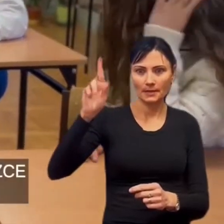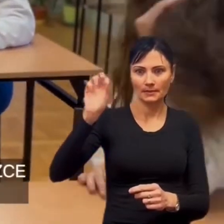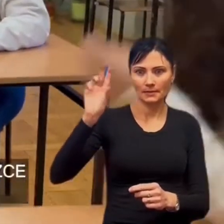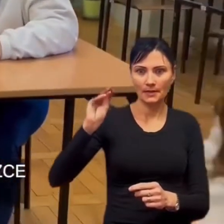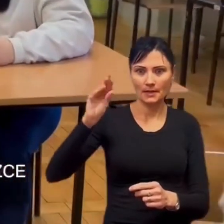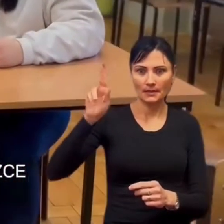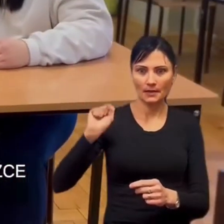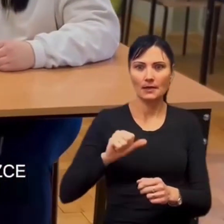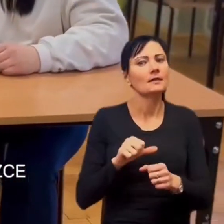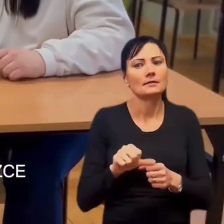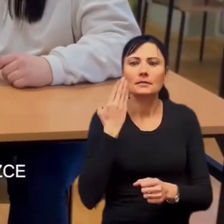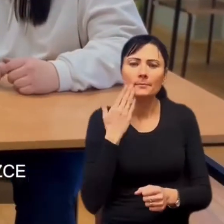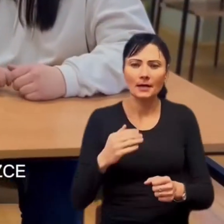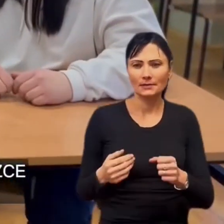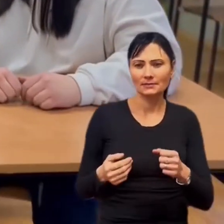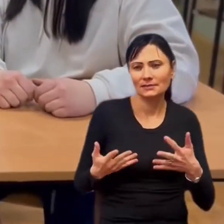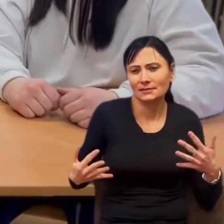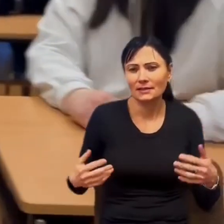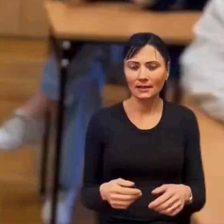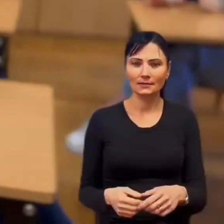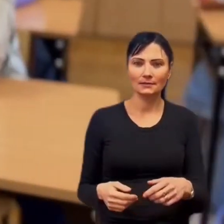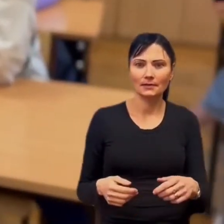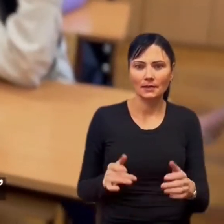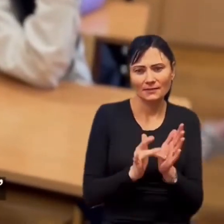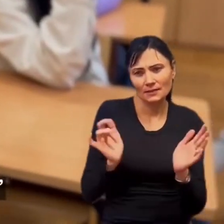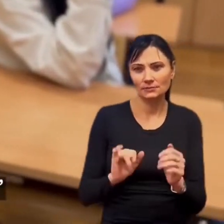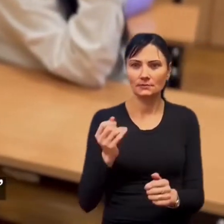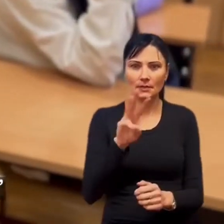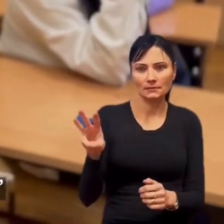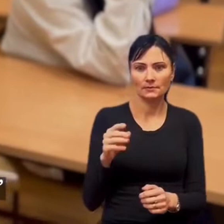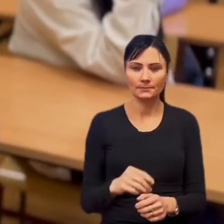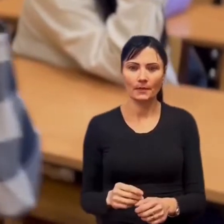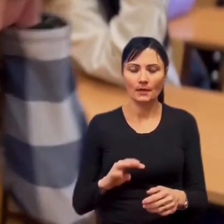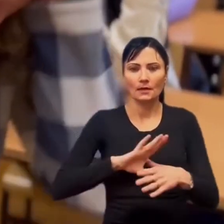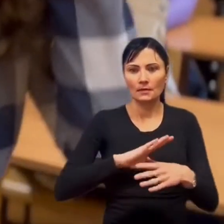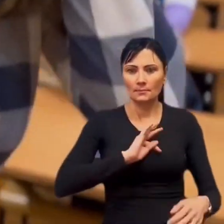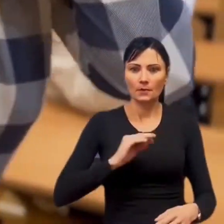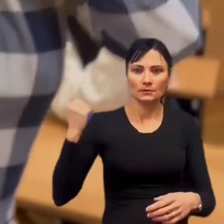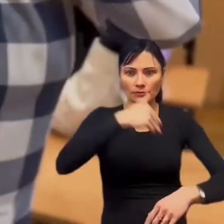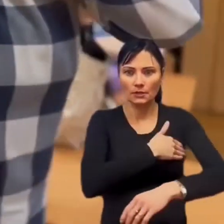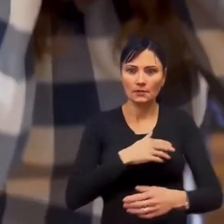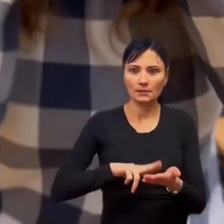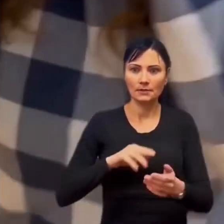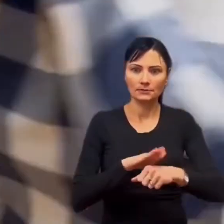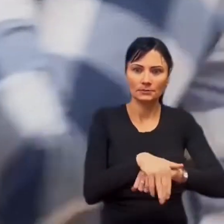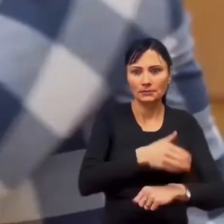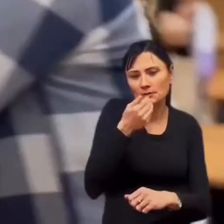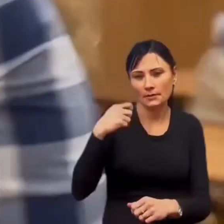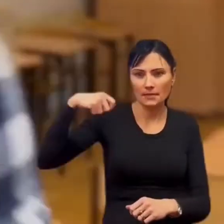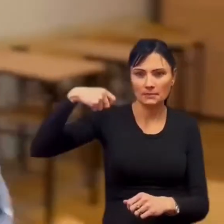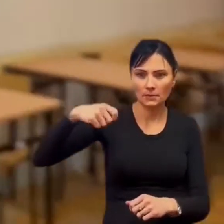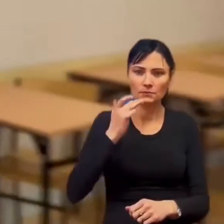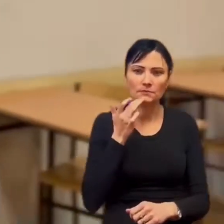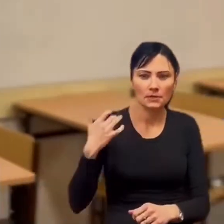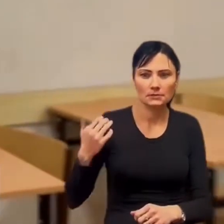domyślacie, jestem bardziej wrażliwa na bodźce niż wy. Stąd też czasem przytrafiają mi się meltdowny, czyli przebodźcowania. W mojej szkole na